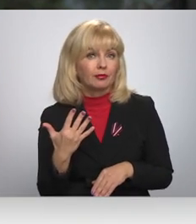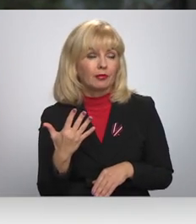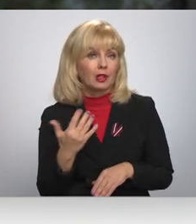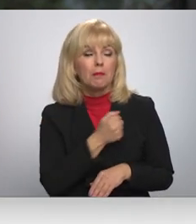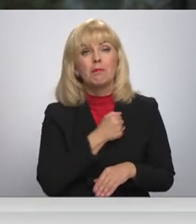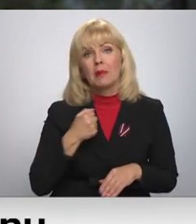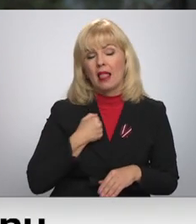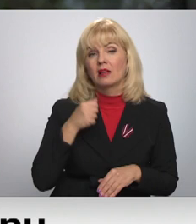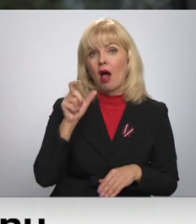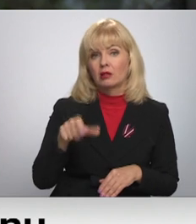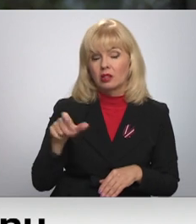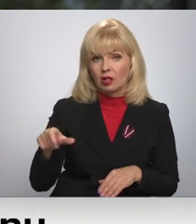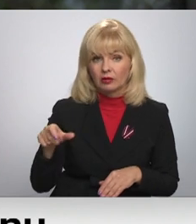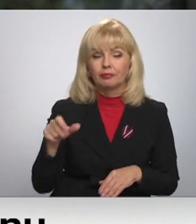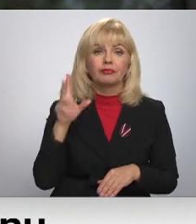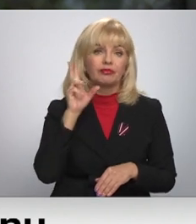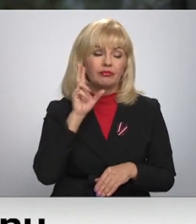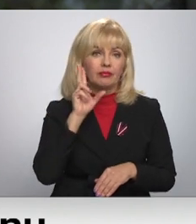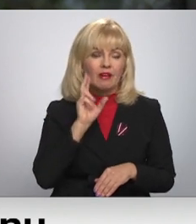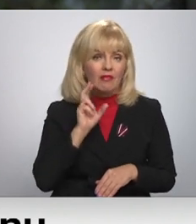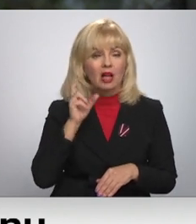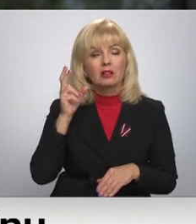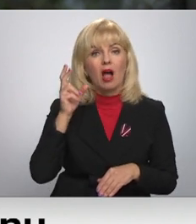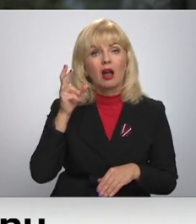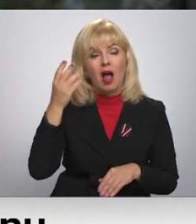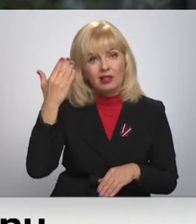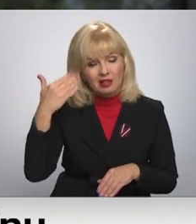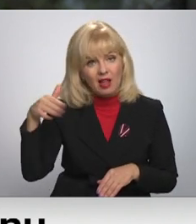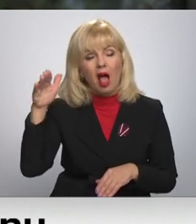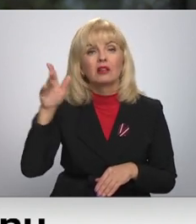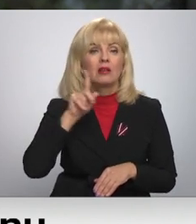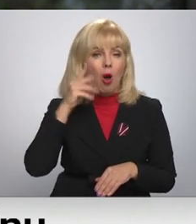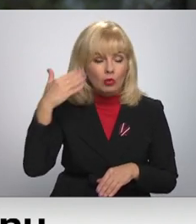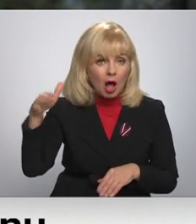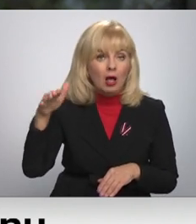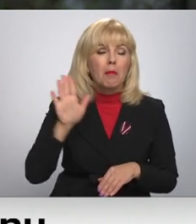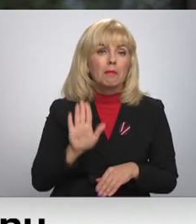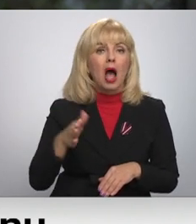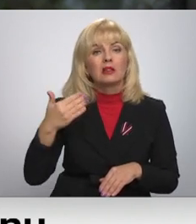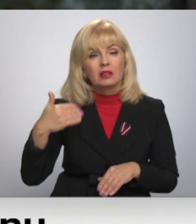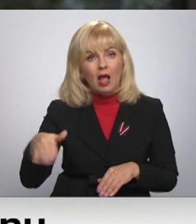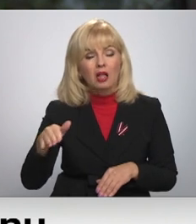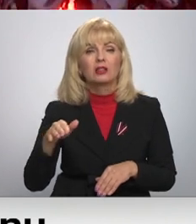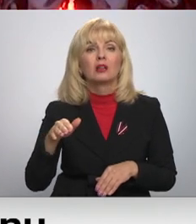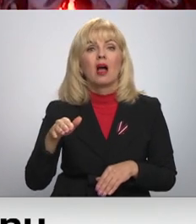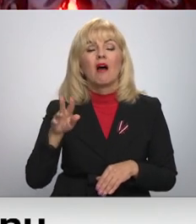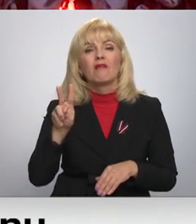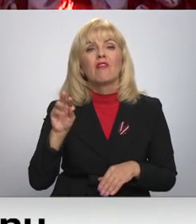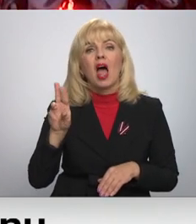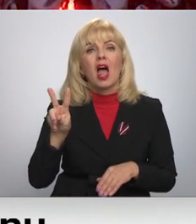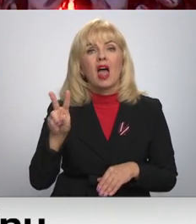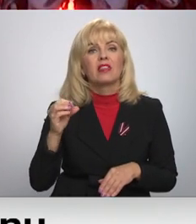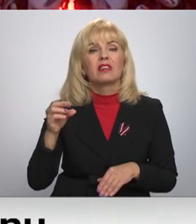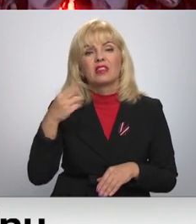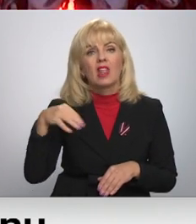militāri cilvēki, vecākais dēls, jaunākais dēls, mazmeita, vedekla. Visi ir militāri. Latvijas, ka